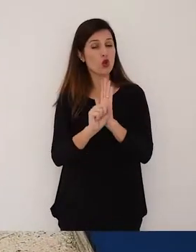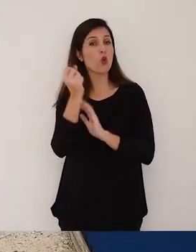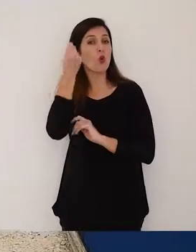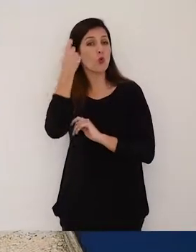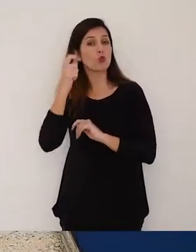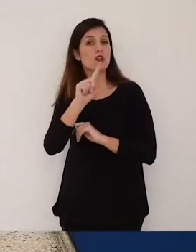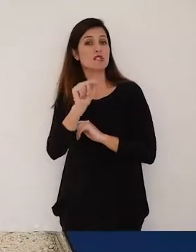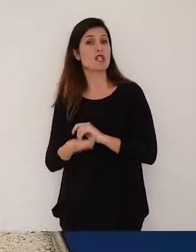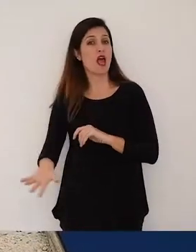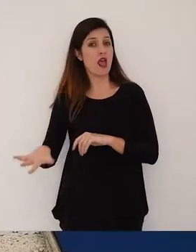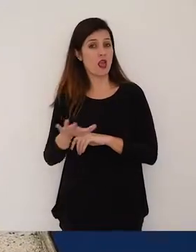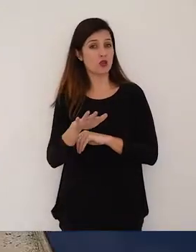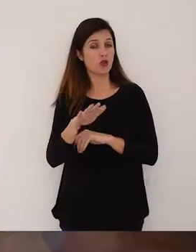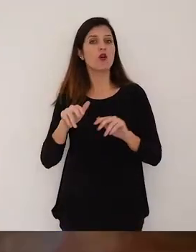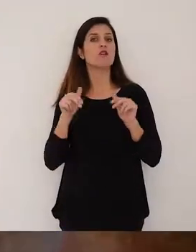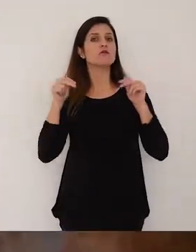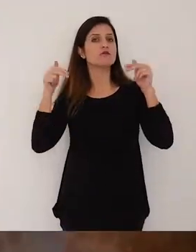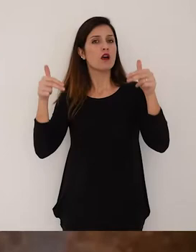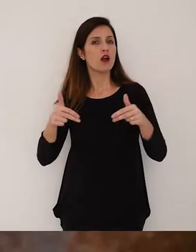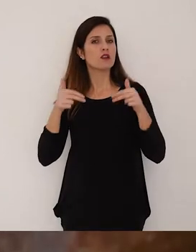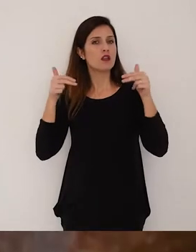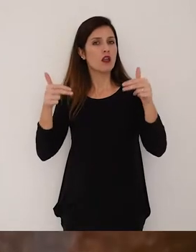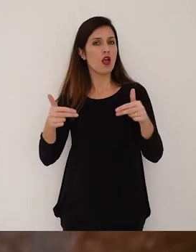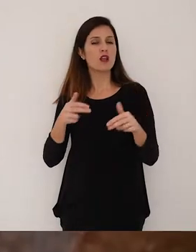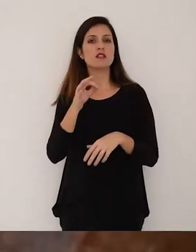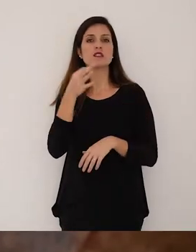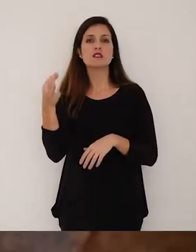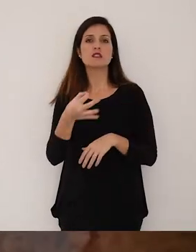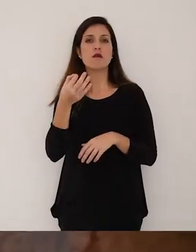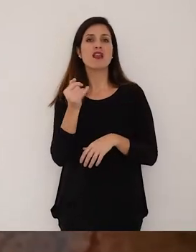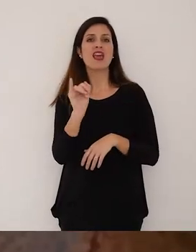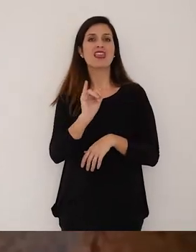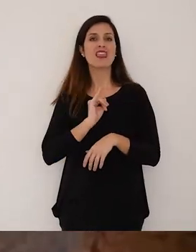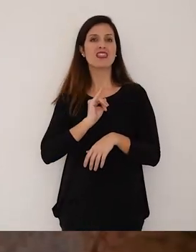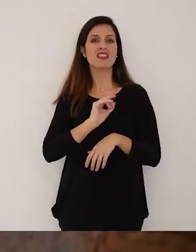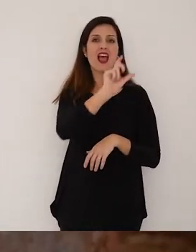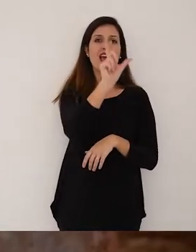cultura che nel Salento si è sviluppata per secoli nell'identità italo-greca.